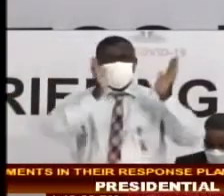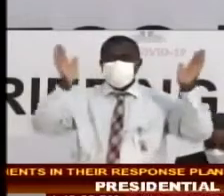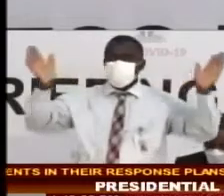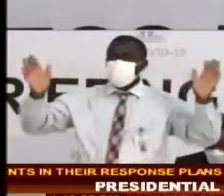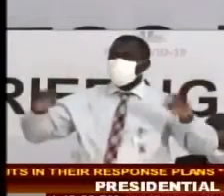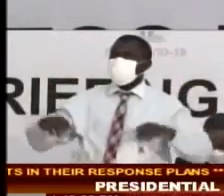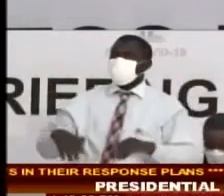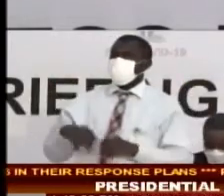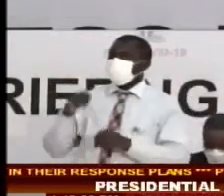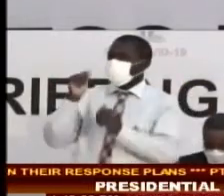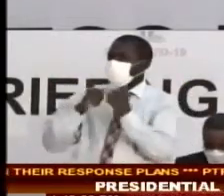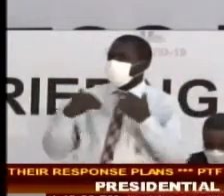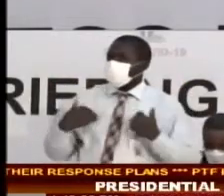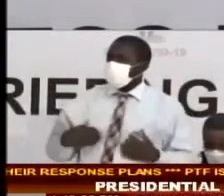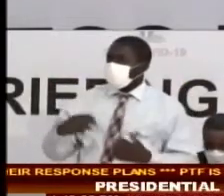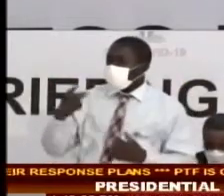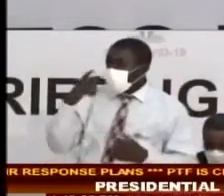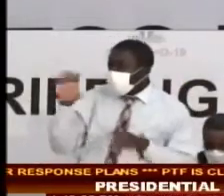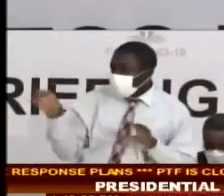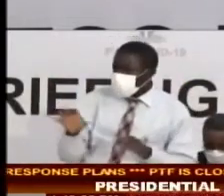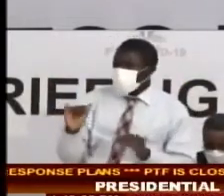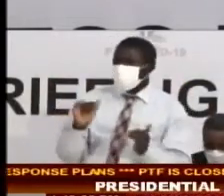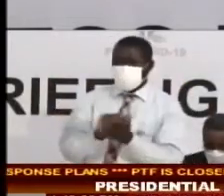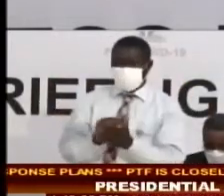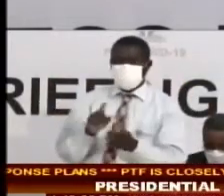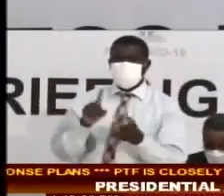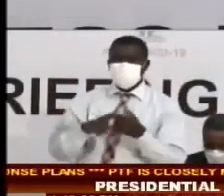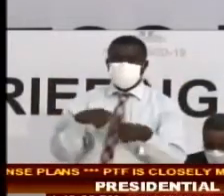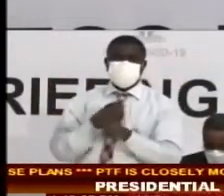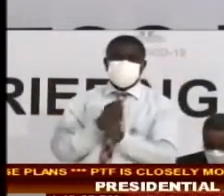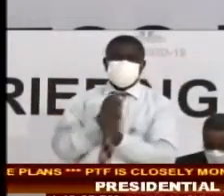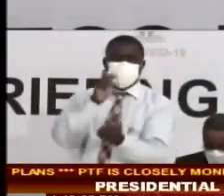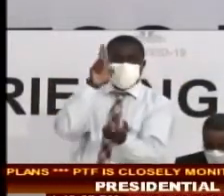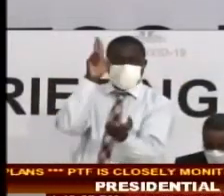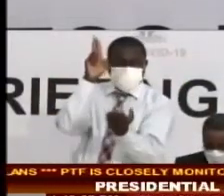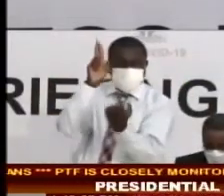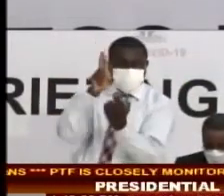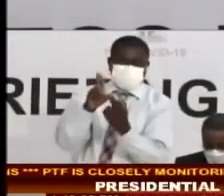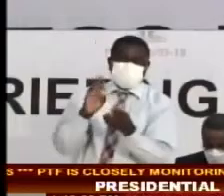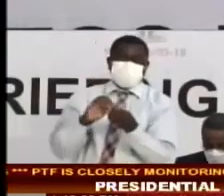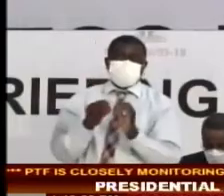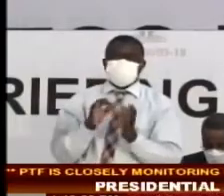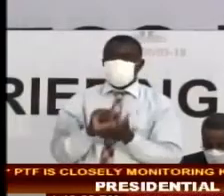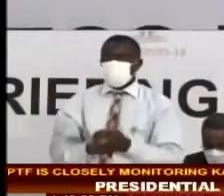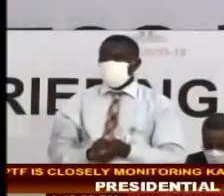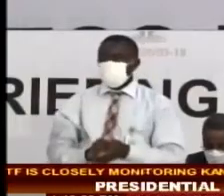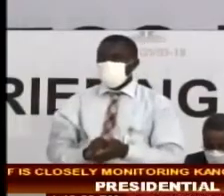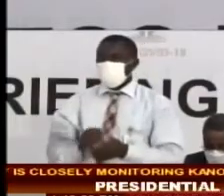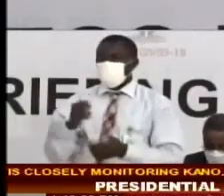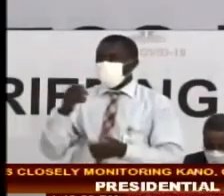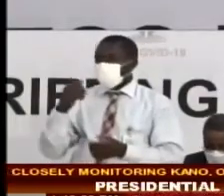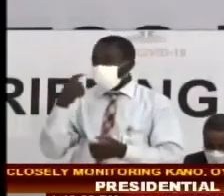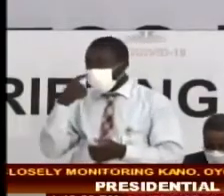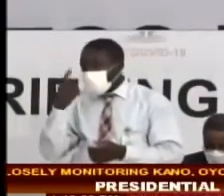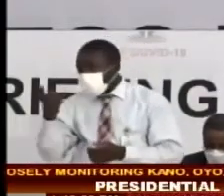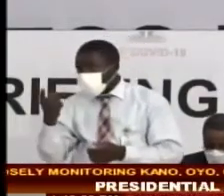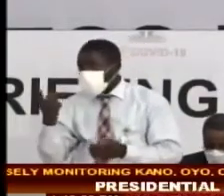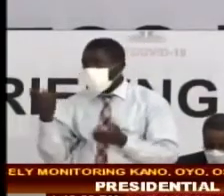sauƙin yaduwar wannan cuta. Mun ga inda ta faru a ƙasar Sin, ƙasar China